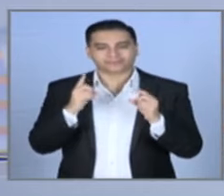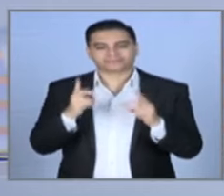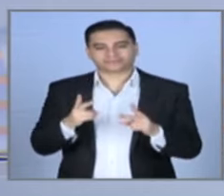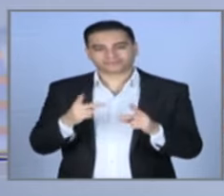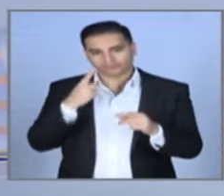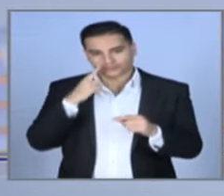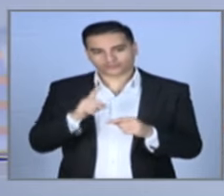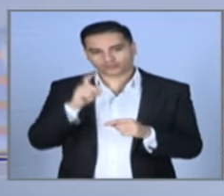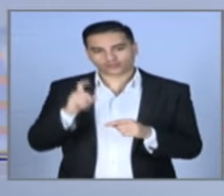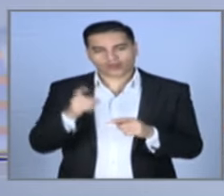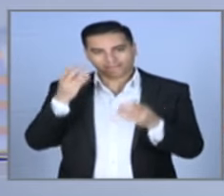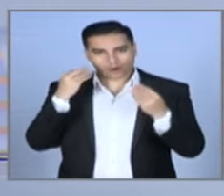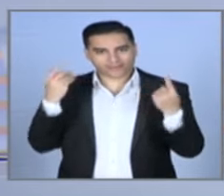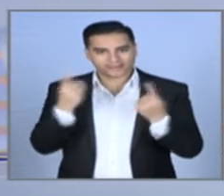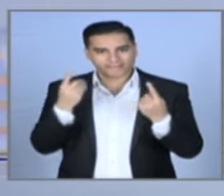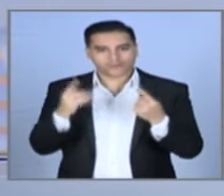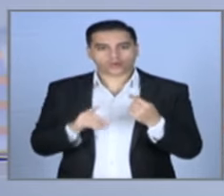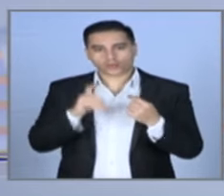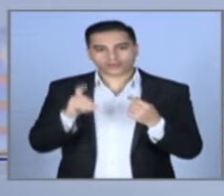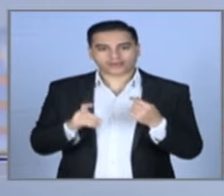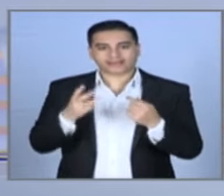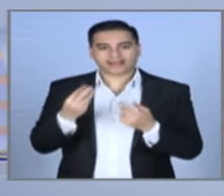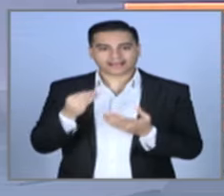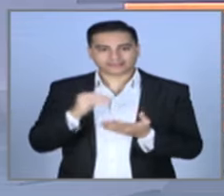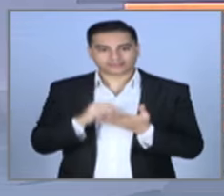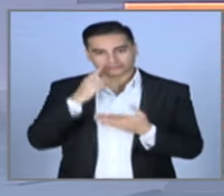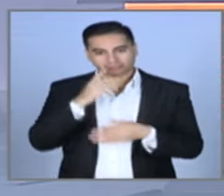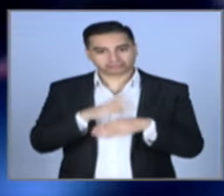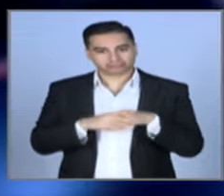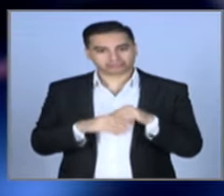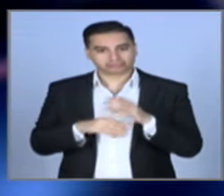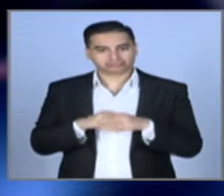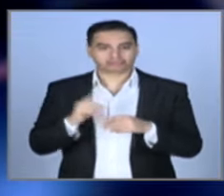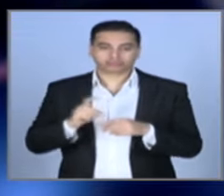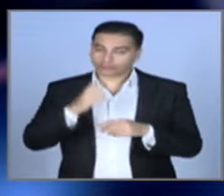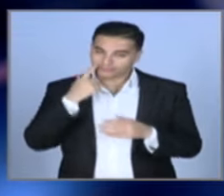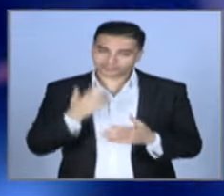عامة. سؤال في المعلومات العامة ب 30 نقطة. مش هنخسر حاجة.